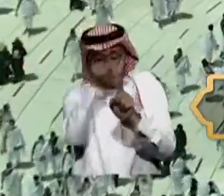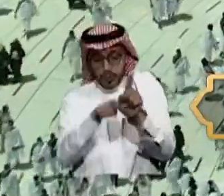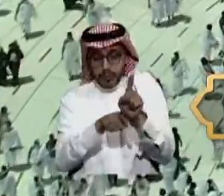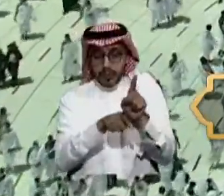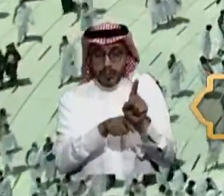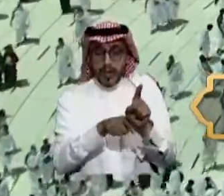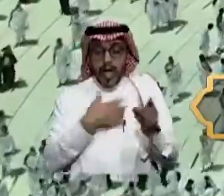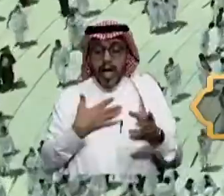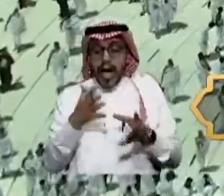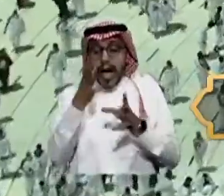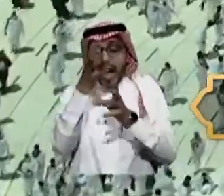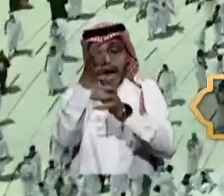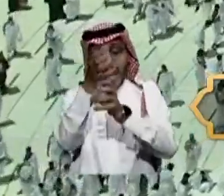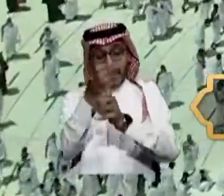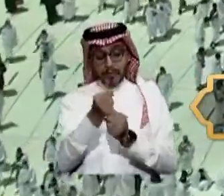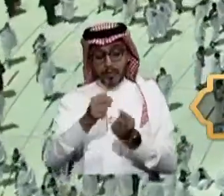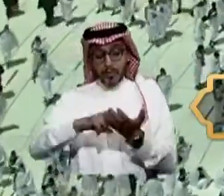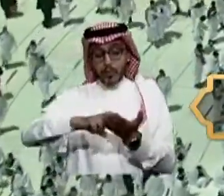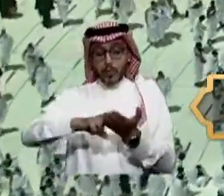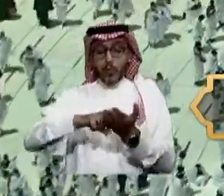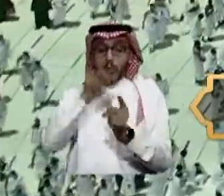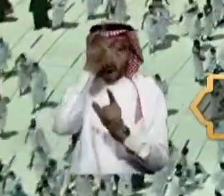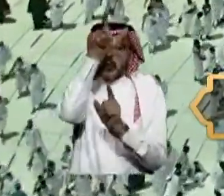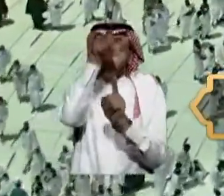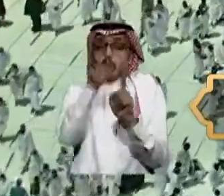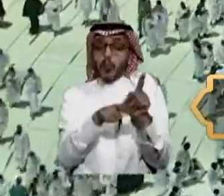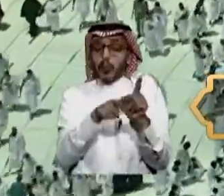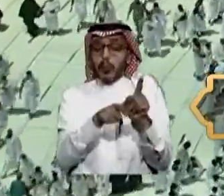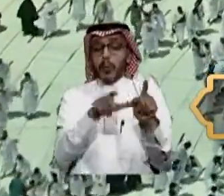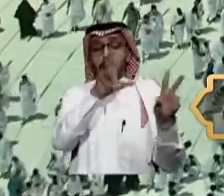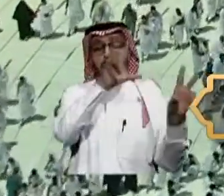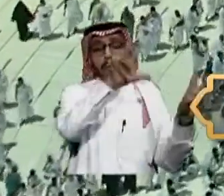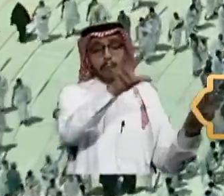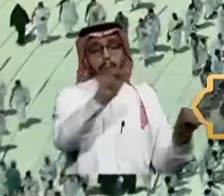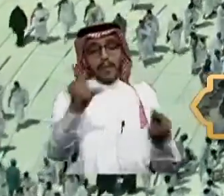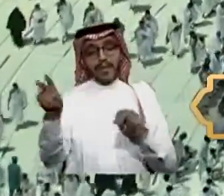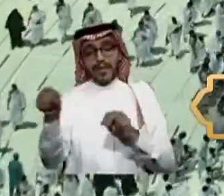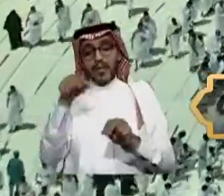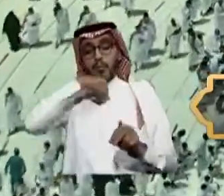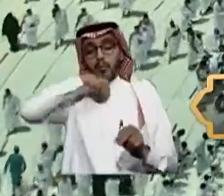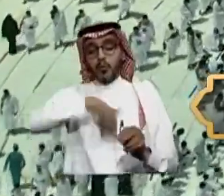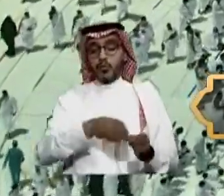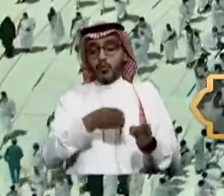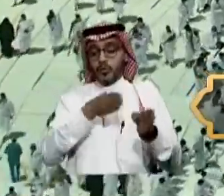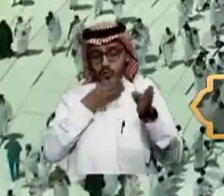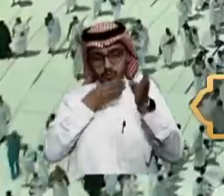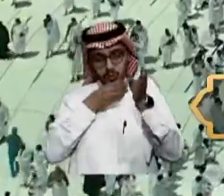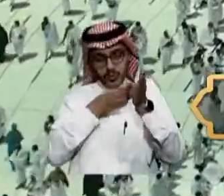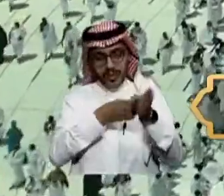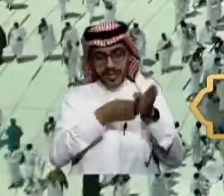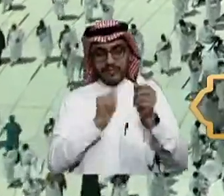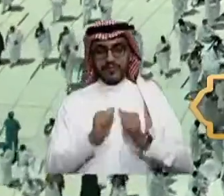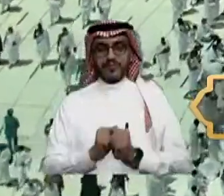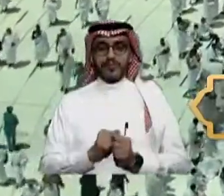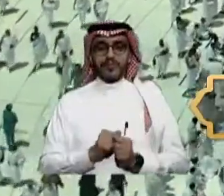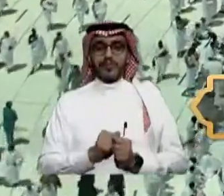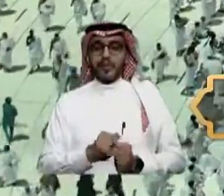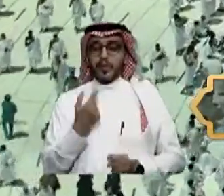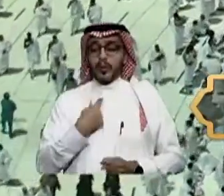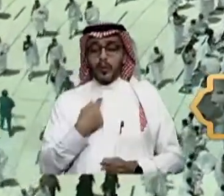ويستم سك به المتقون وينهج نهجه ويهتدون بهديه